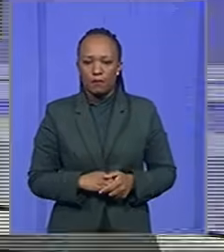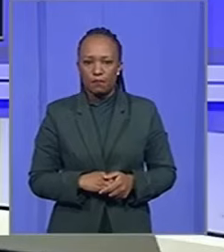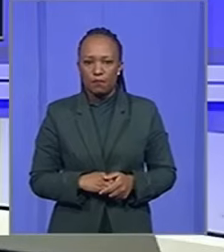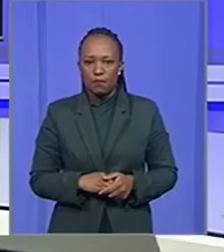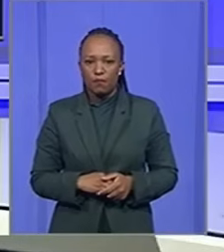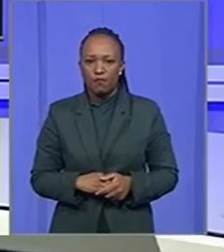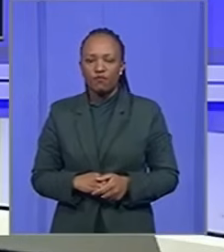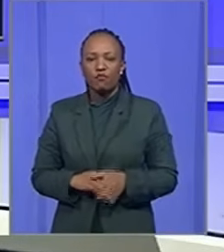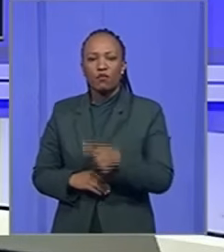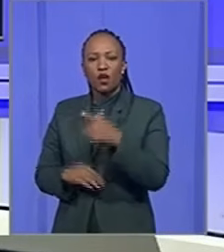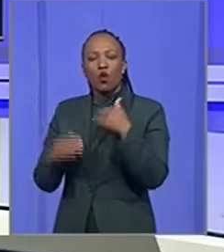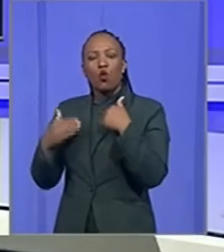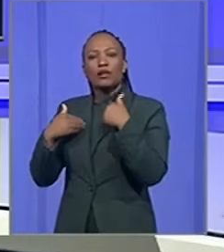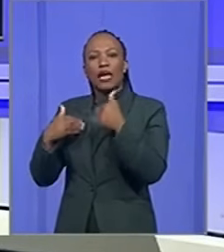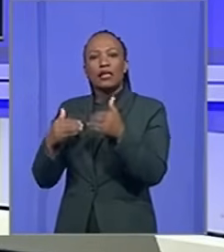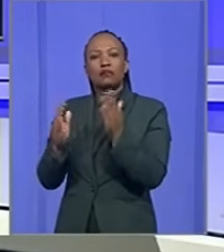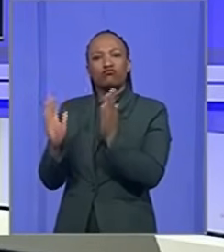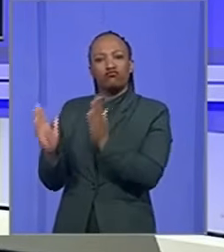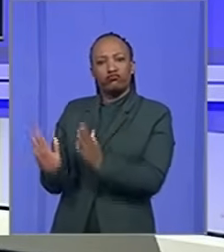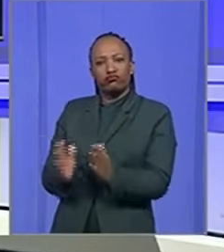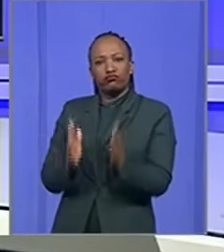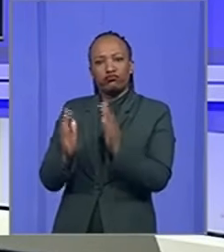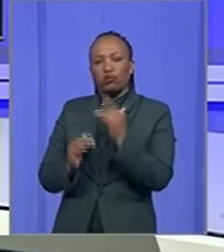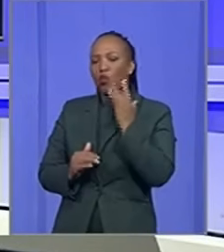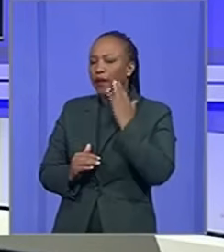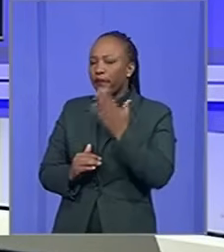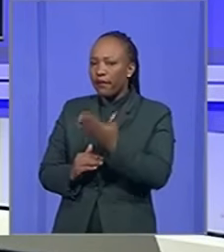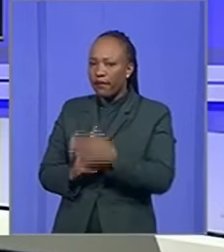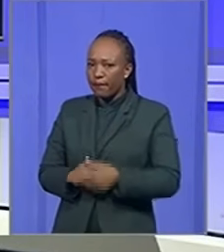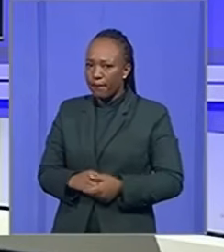Jwale o qadile neng ho itukisetsa lebelo lena?